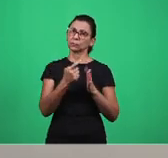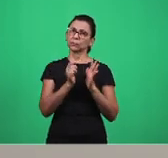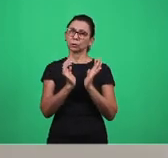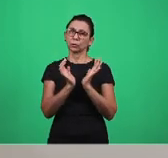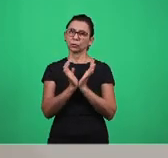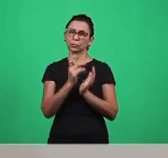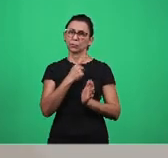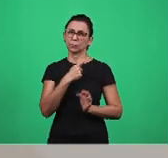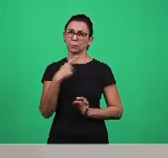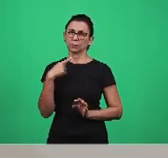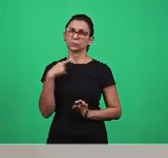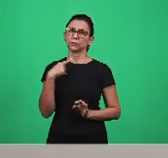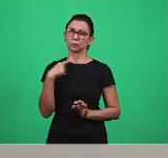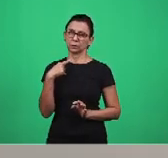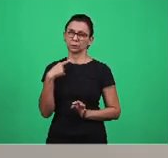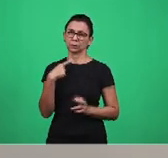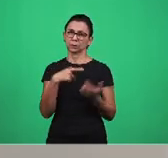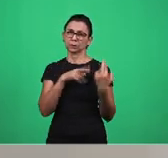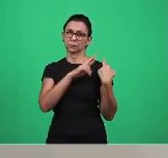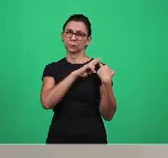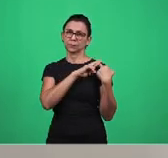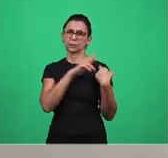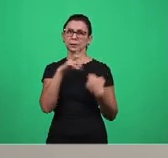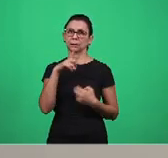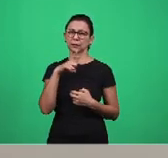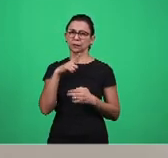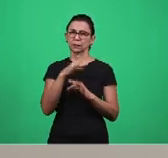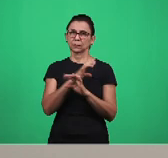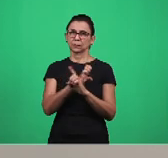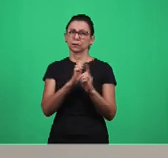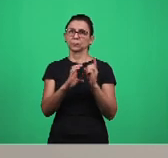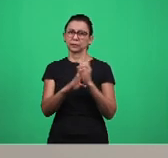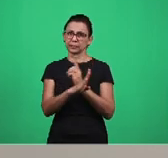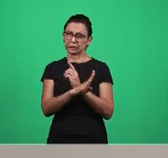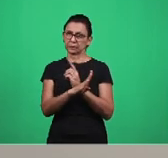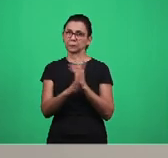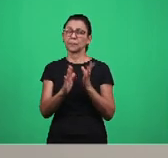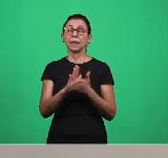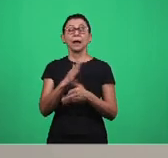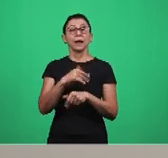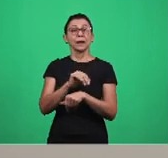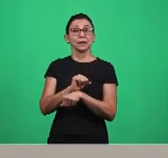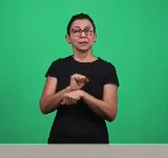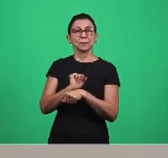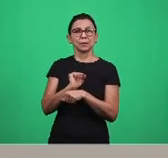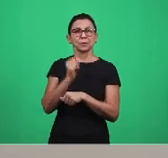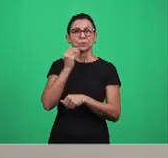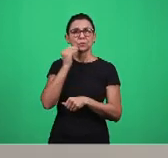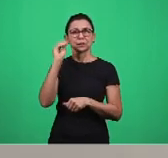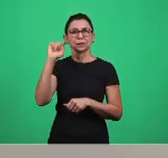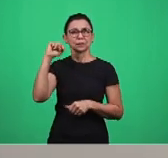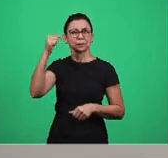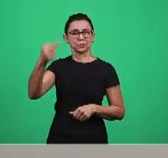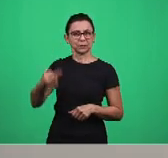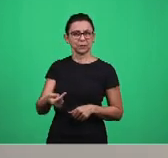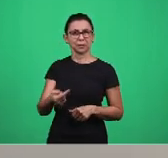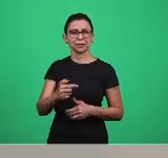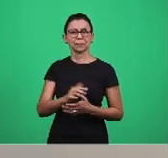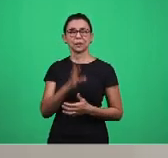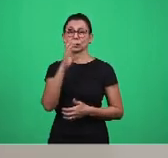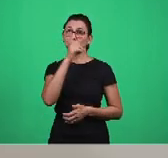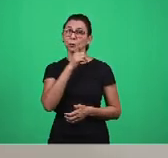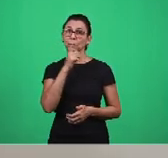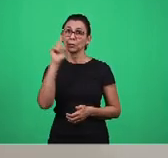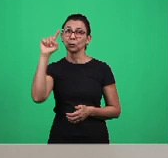Donc, j'attends dans notre opportunité, dimanche prochain peut-être, d'ouvrir un peu plus le sujet, parce qu'il y a des choses